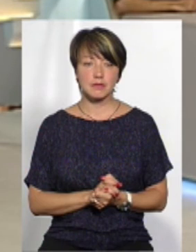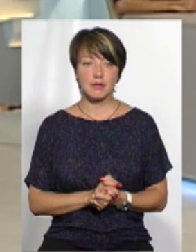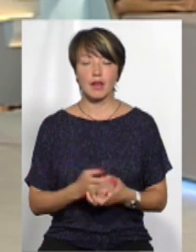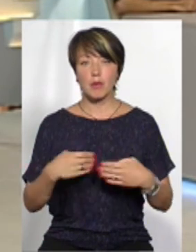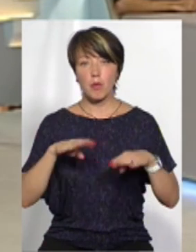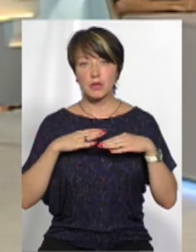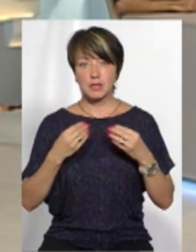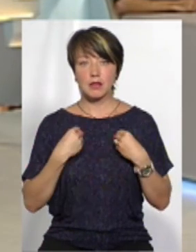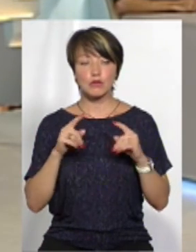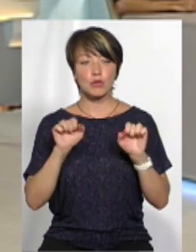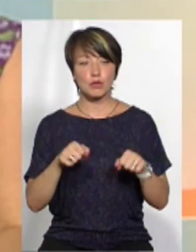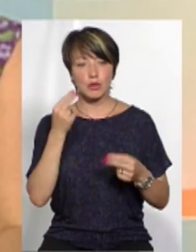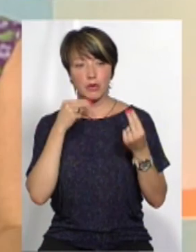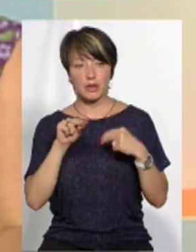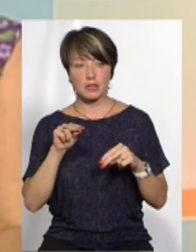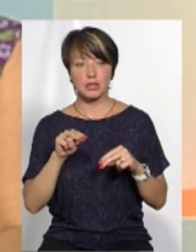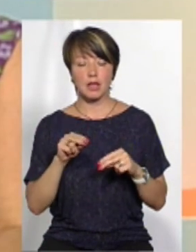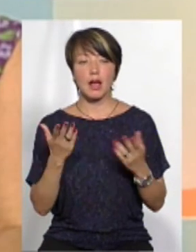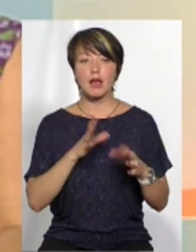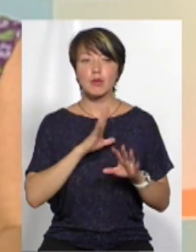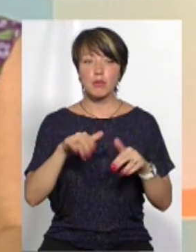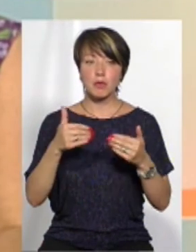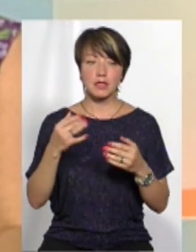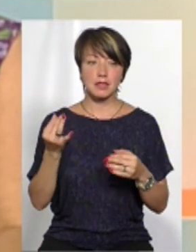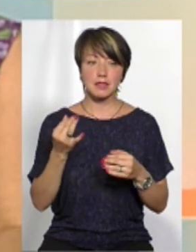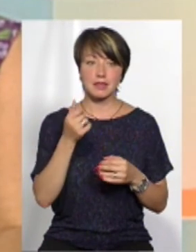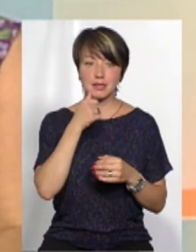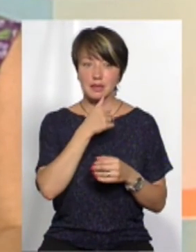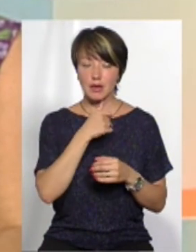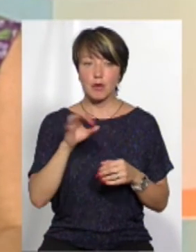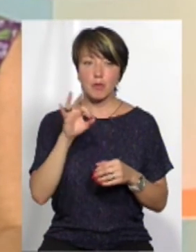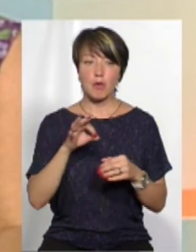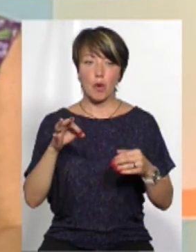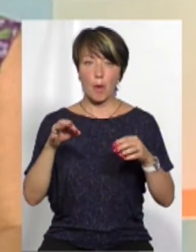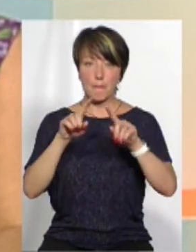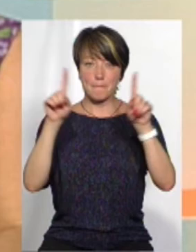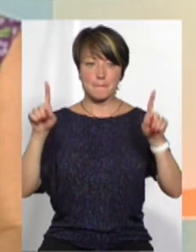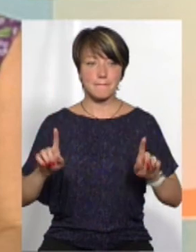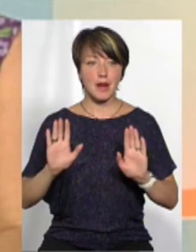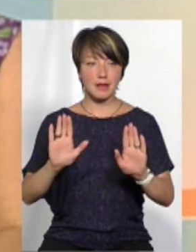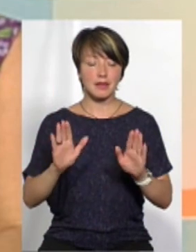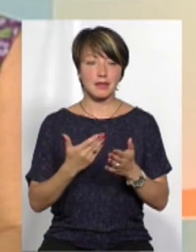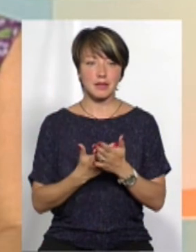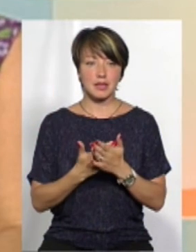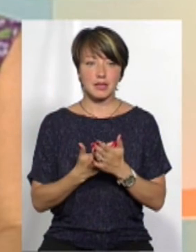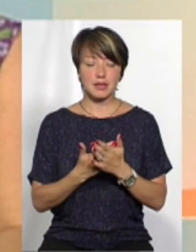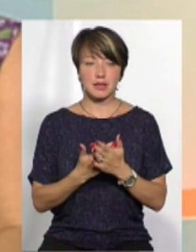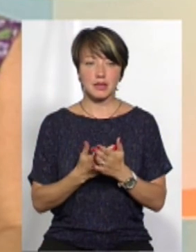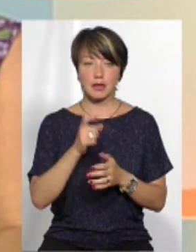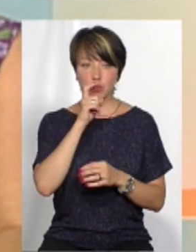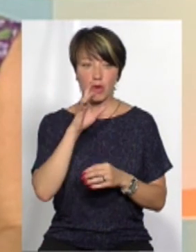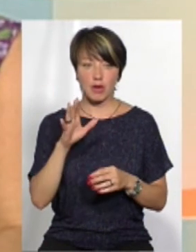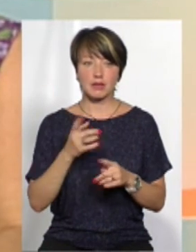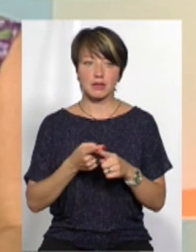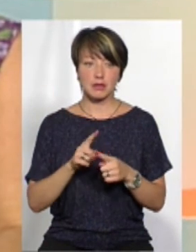декілька пропозицій, що там можна покращити. А які були пропозиції, якщо не секрет? Про банери, які краще використовувати. Ну, такі, в принципі,